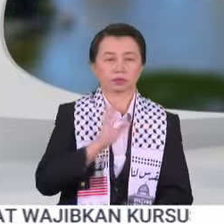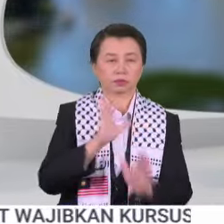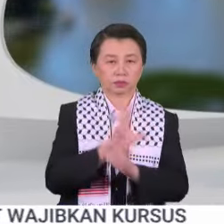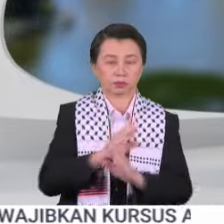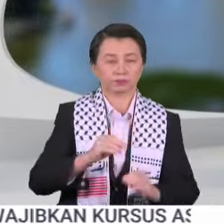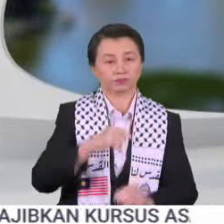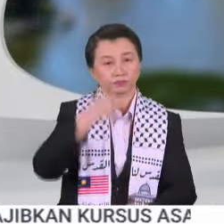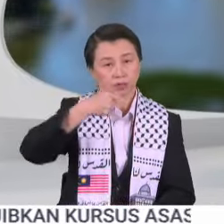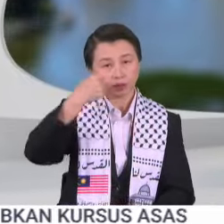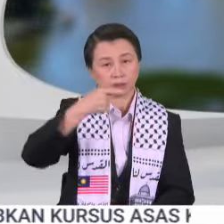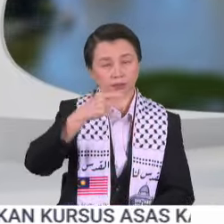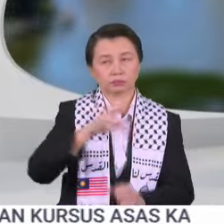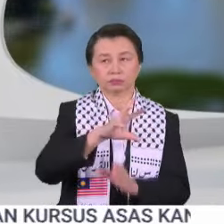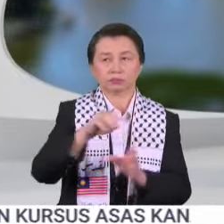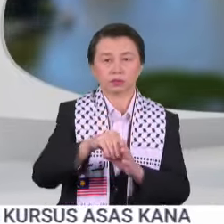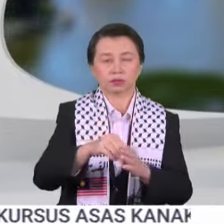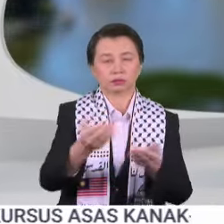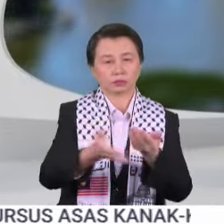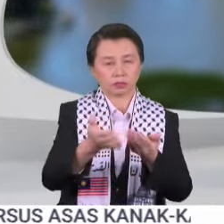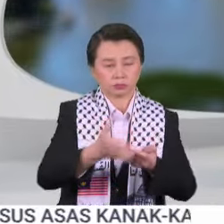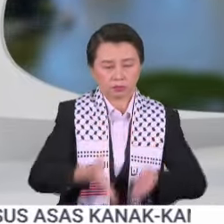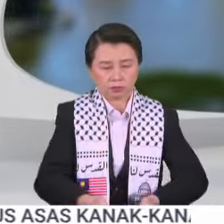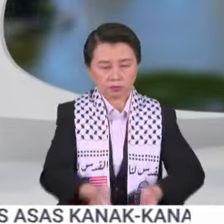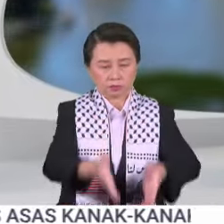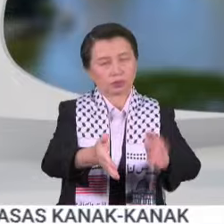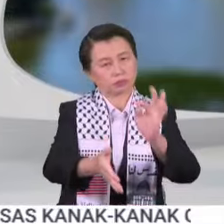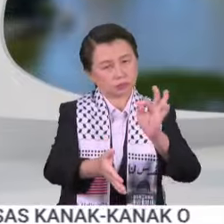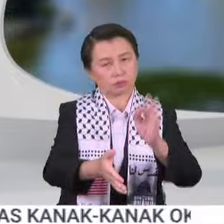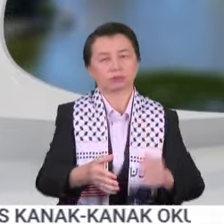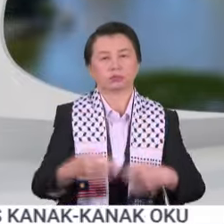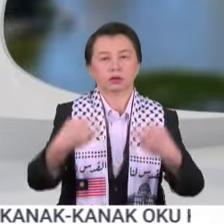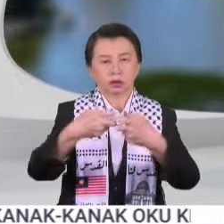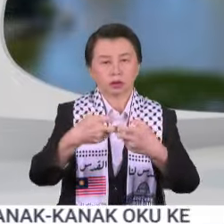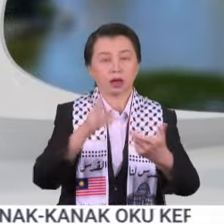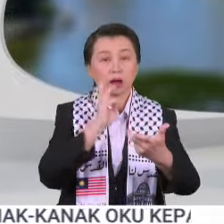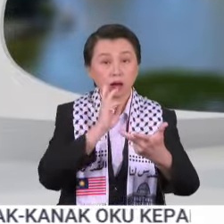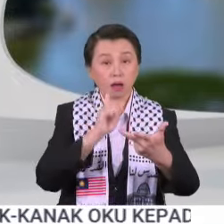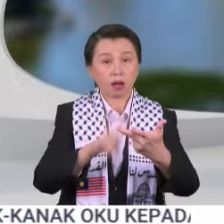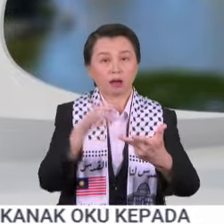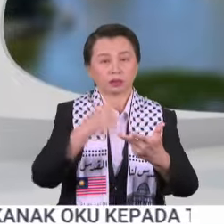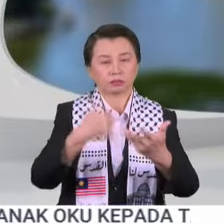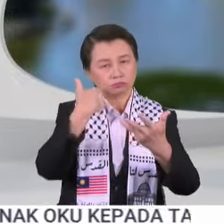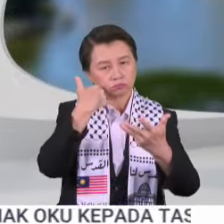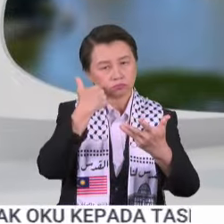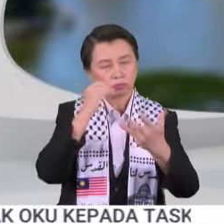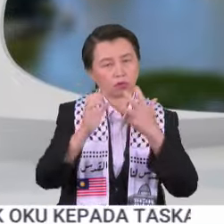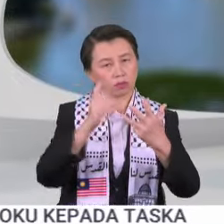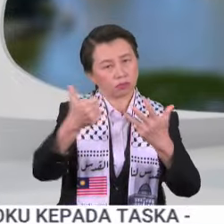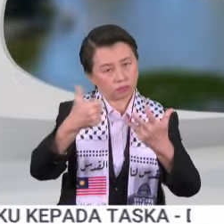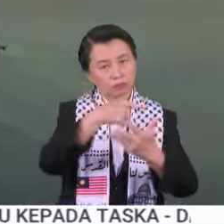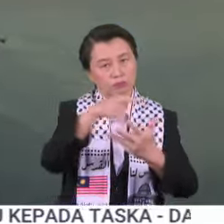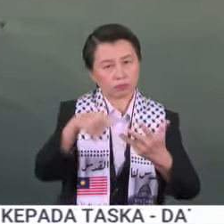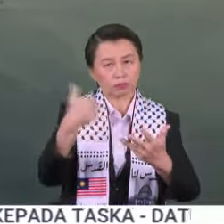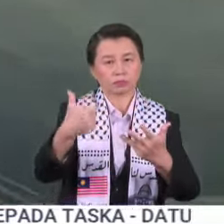Openg berkata ia meliputi kemudahan jalan raya, bekalan elektrik, air serta telekomunikasi.